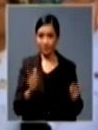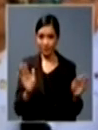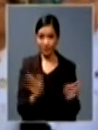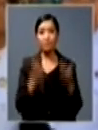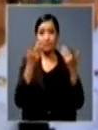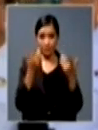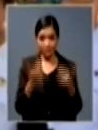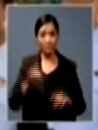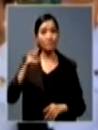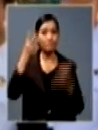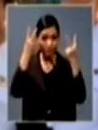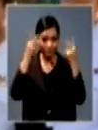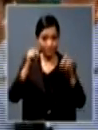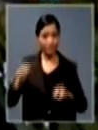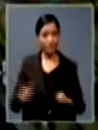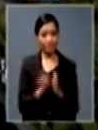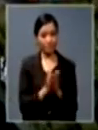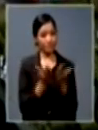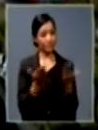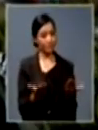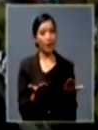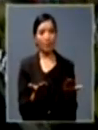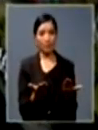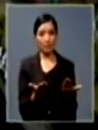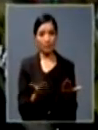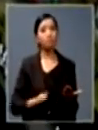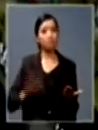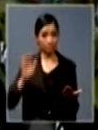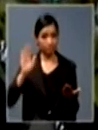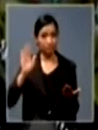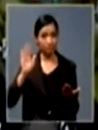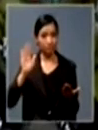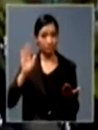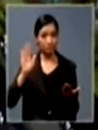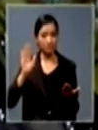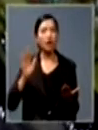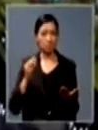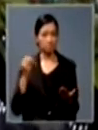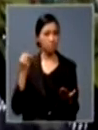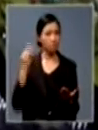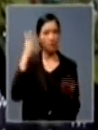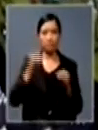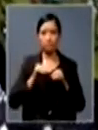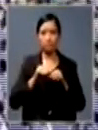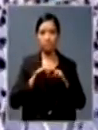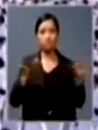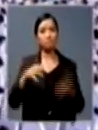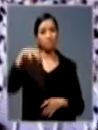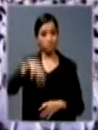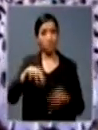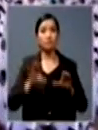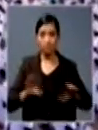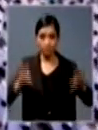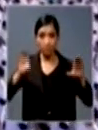ท่านก็นำกล่าวคำถวายสัตย์ปฏิญาณนะฮะนี่นะครับดังกึกก้องไปทั่วทำเนียบรัฐบาลแล้วหลังจ